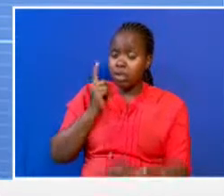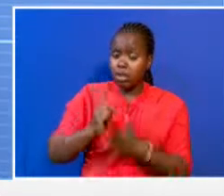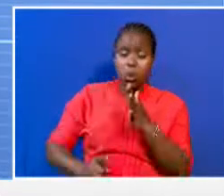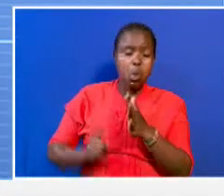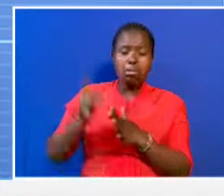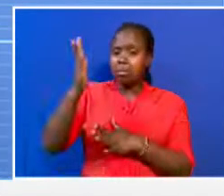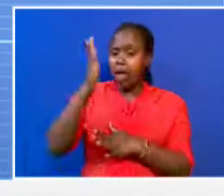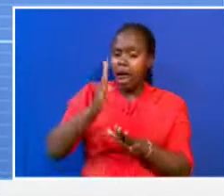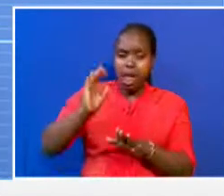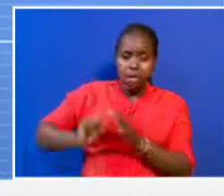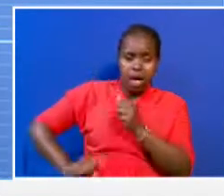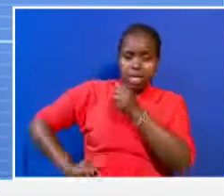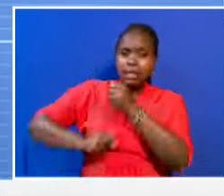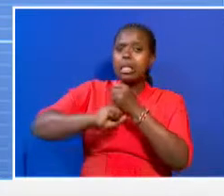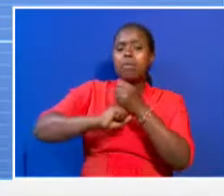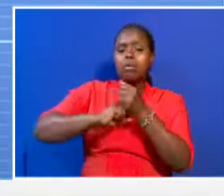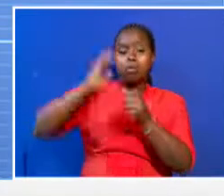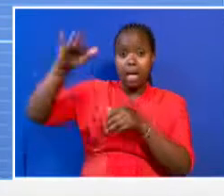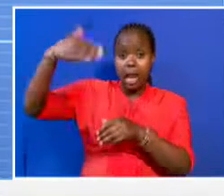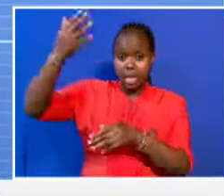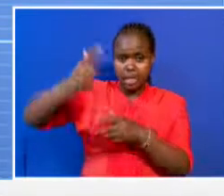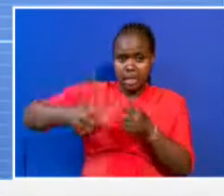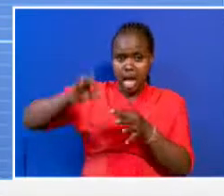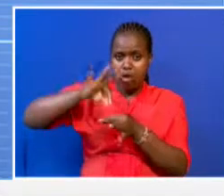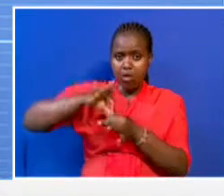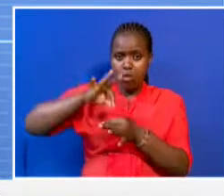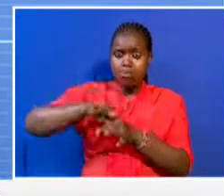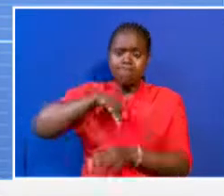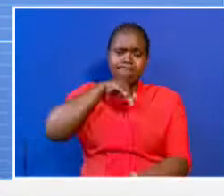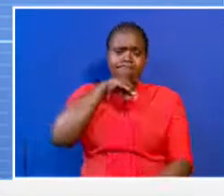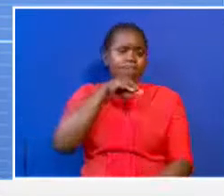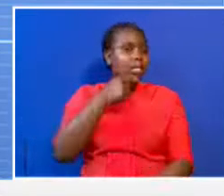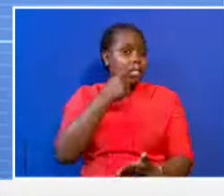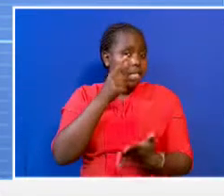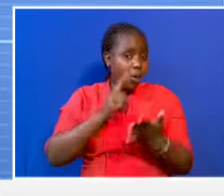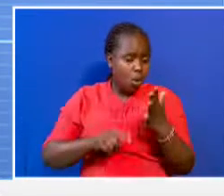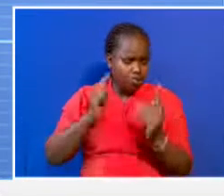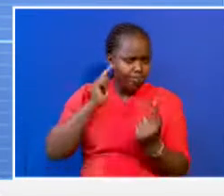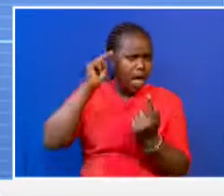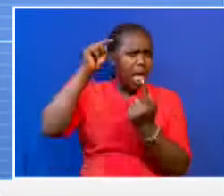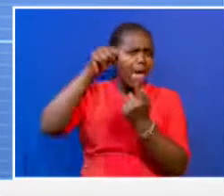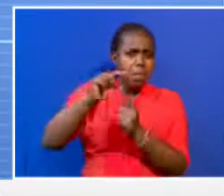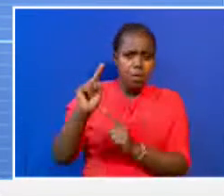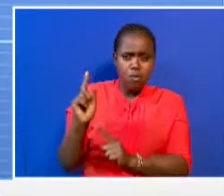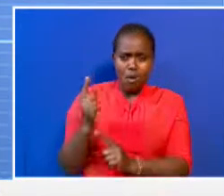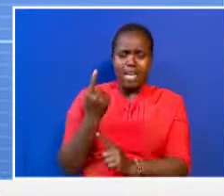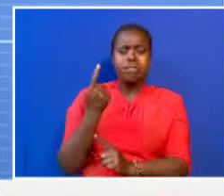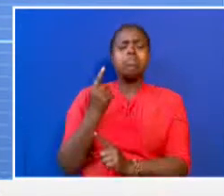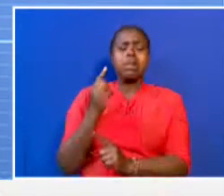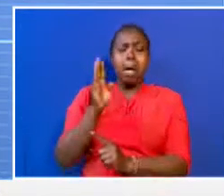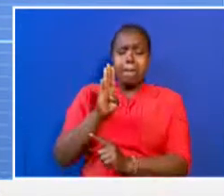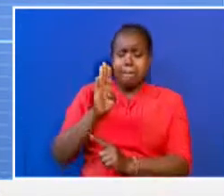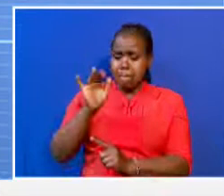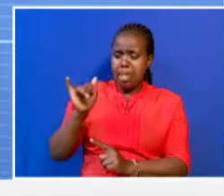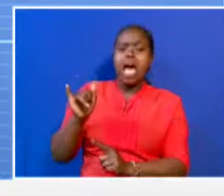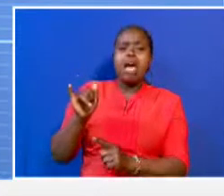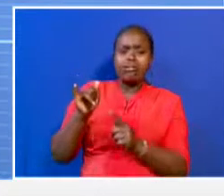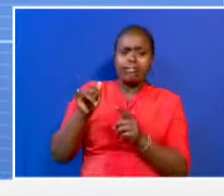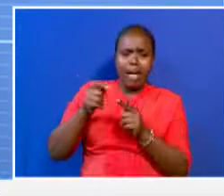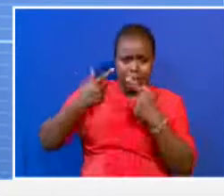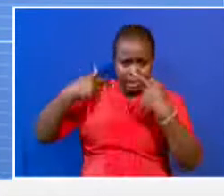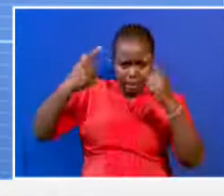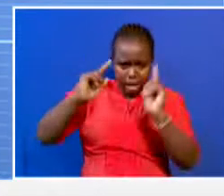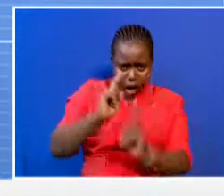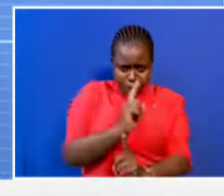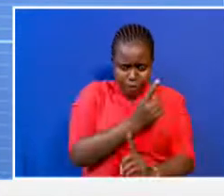muunga mkono katika uchaguzi mkuu ujao. Odinga ameshikilia msimamo wake kwamba lengo lake kwanza ni kulifikisha gari moshi la BBI ukingoni